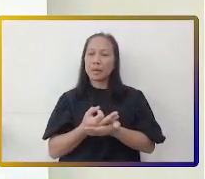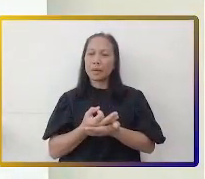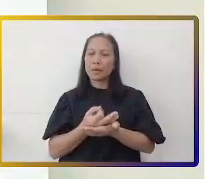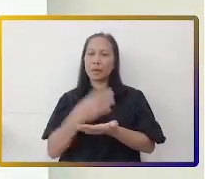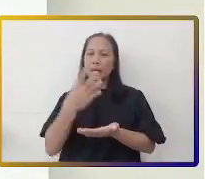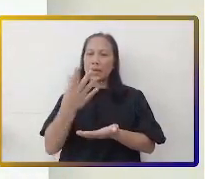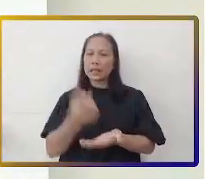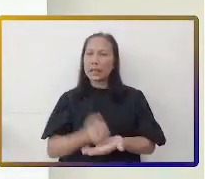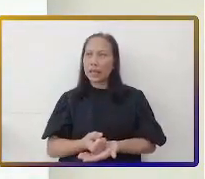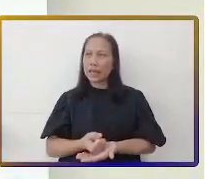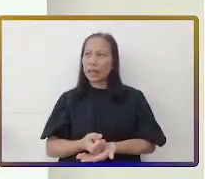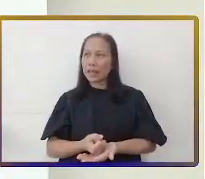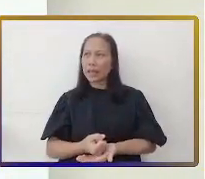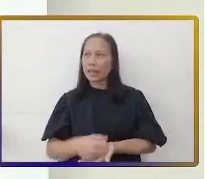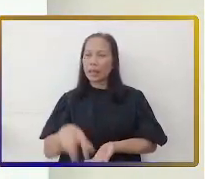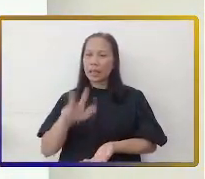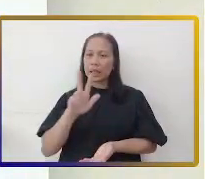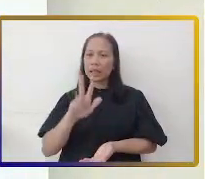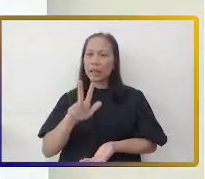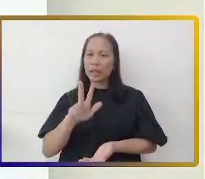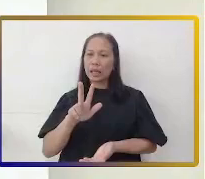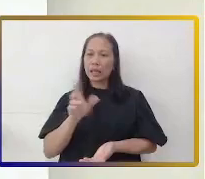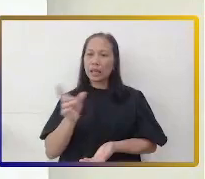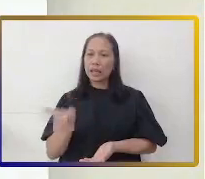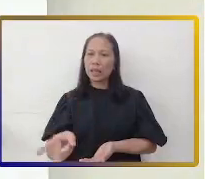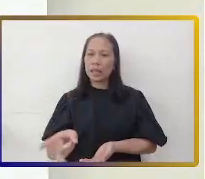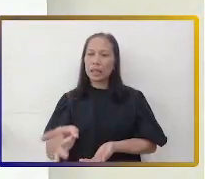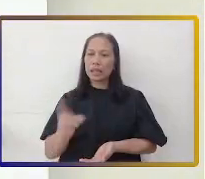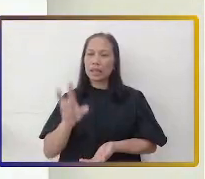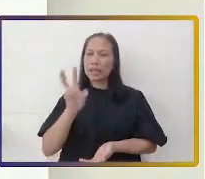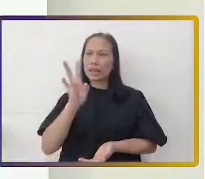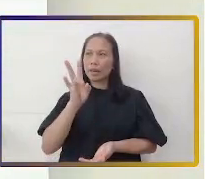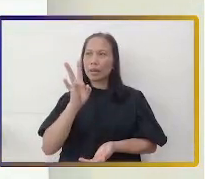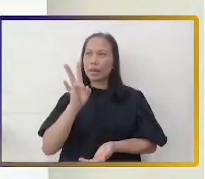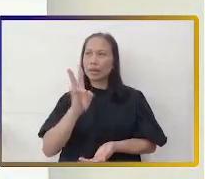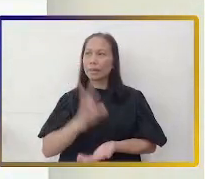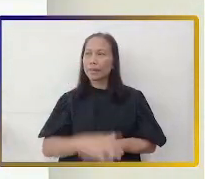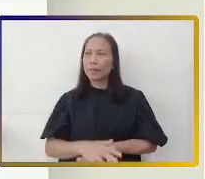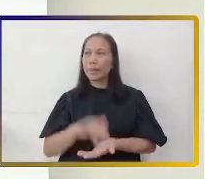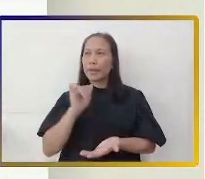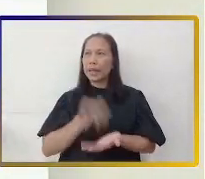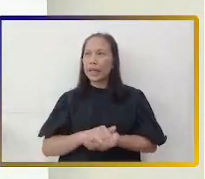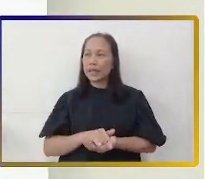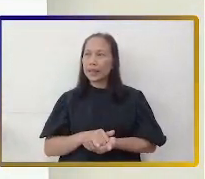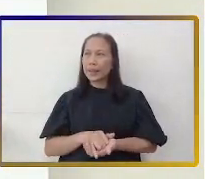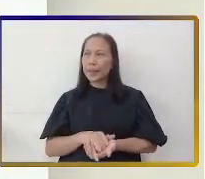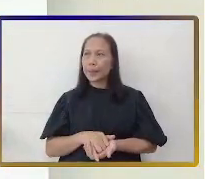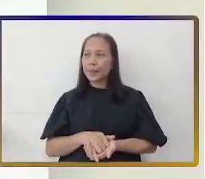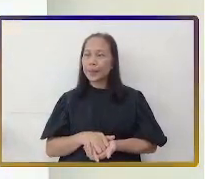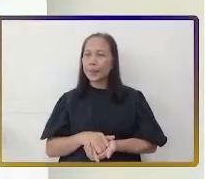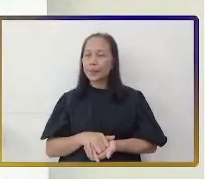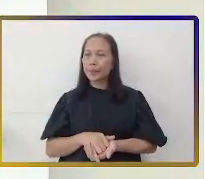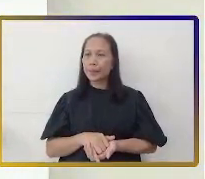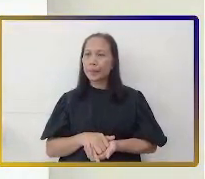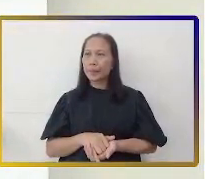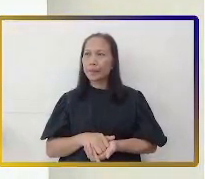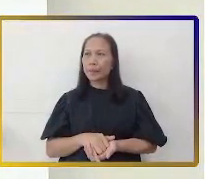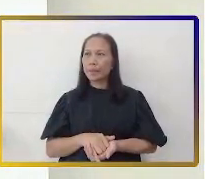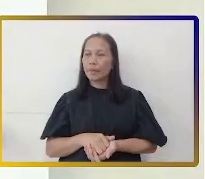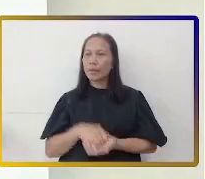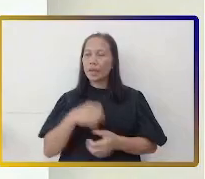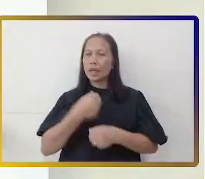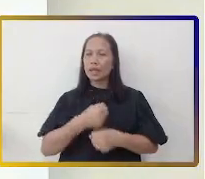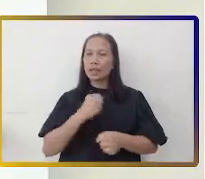plus na 387 and doon po hindi lang ako nag-set ng